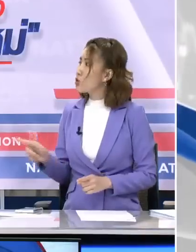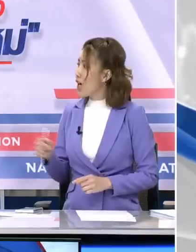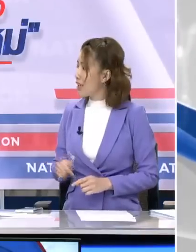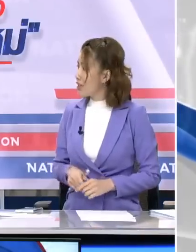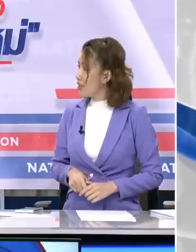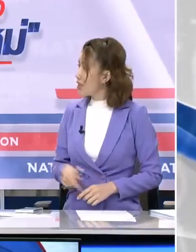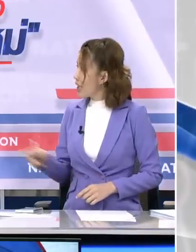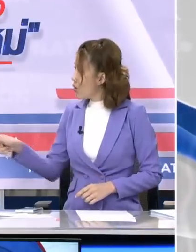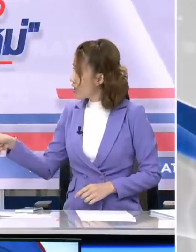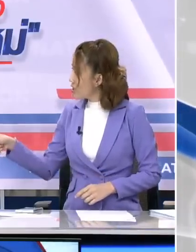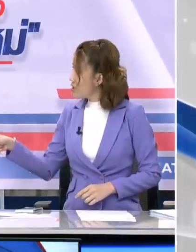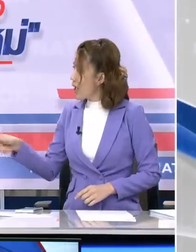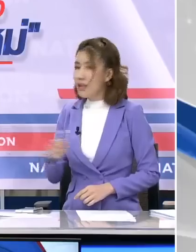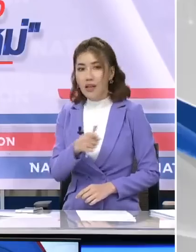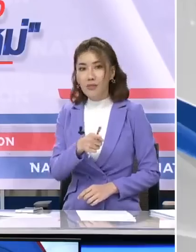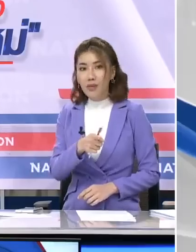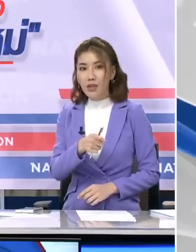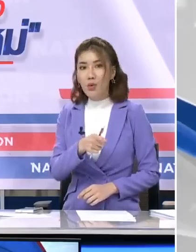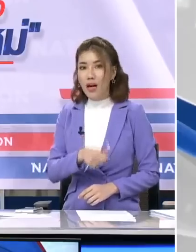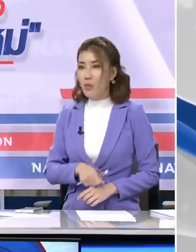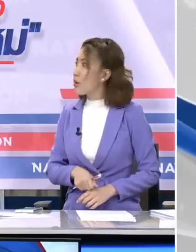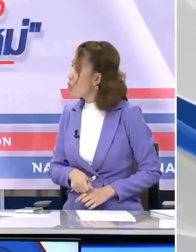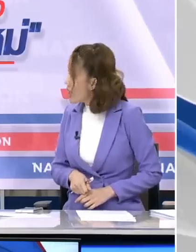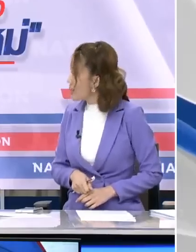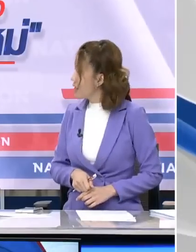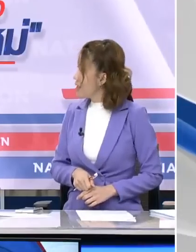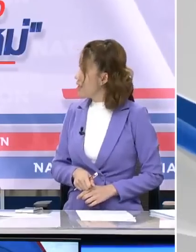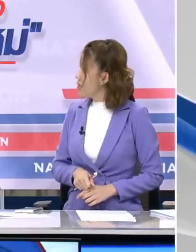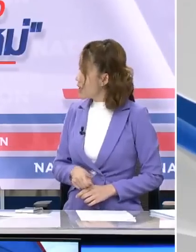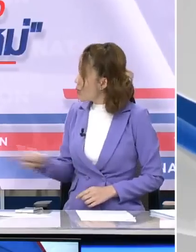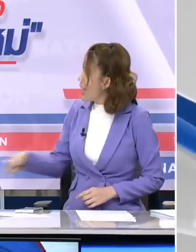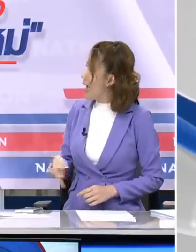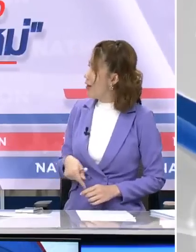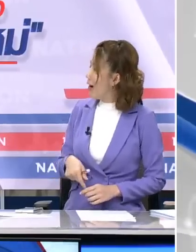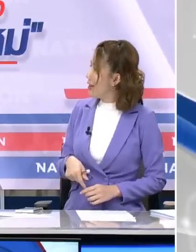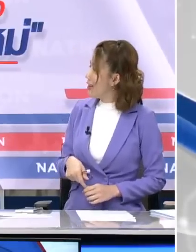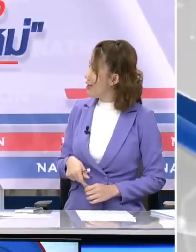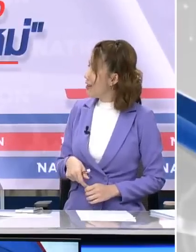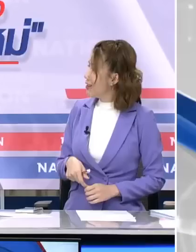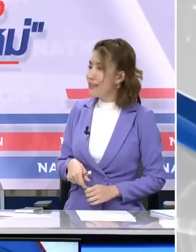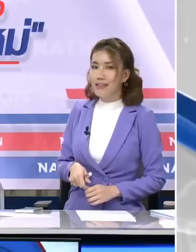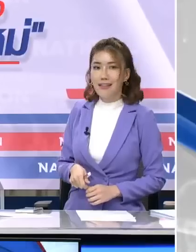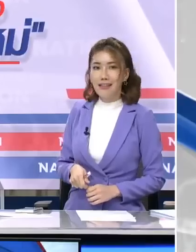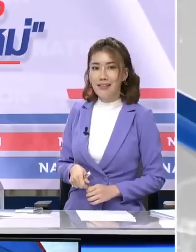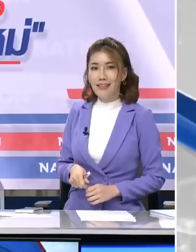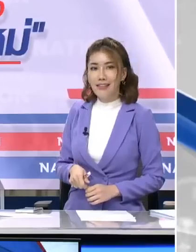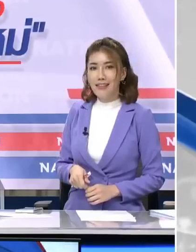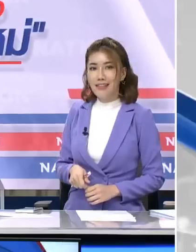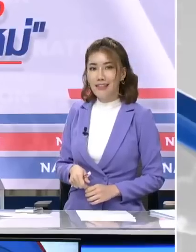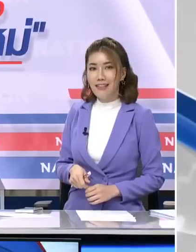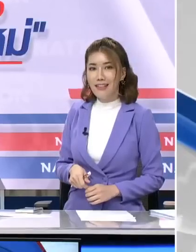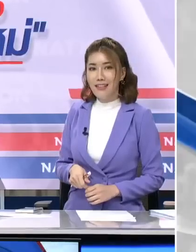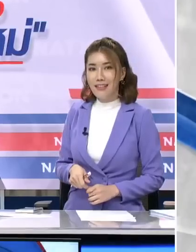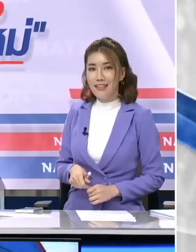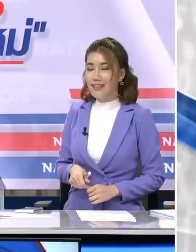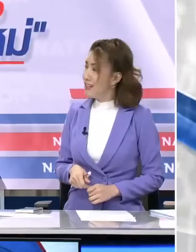าไปที่คุณสุชาติ ใช่ นายกได้ยินชื่อไหม เ มื่อสักครู่อ่ะพลเอกประวิตรไม่ใช่คุณพิธาหรอ คือยังมองอยู่เลยว่าเอ๊ะคุ